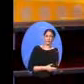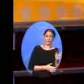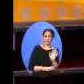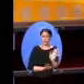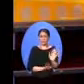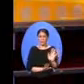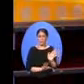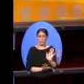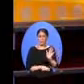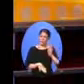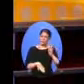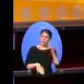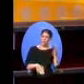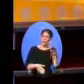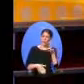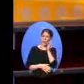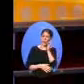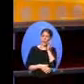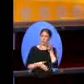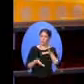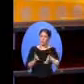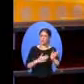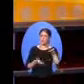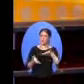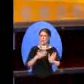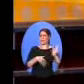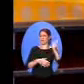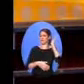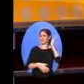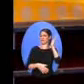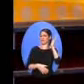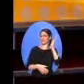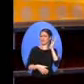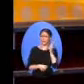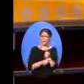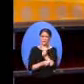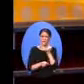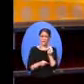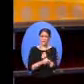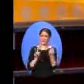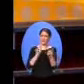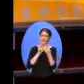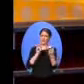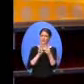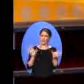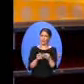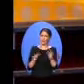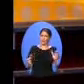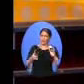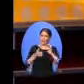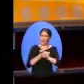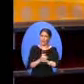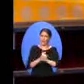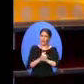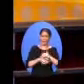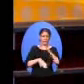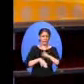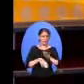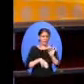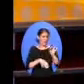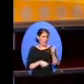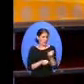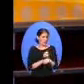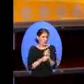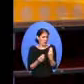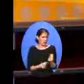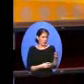קם, הוא תפקד, הוא יצא, הוא נפגש עם חברים, הוא עשה את תפקידו בצבא בצורה טובה, לפי